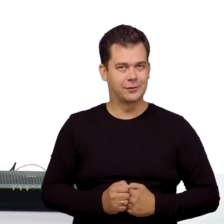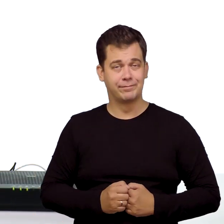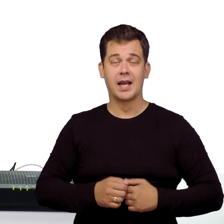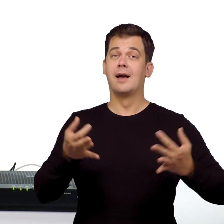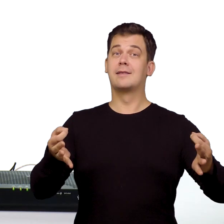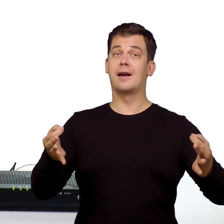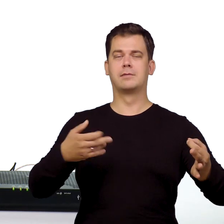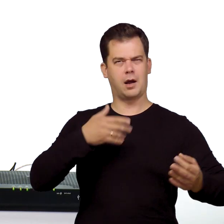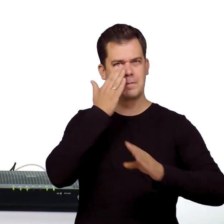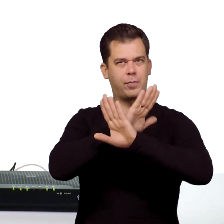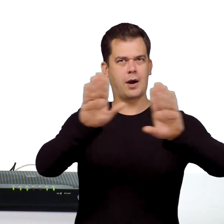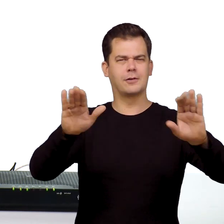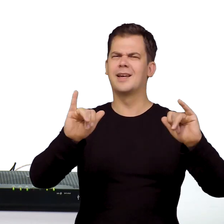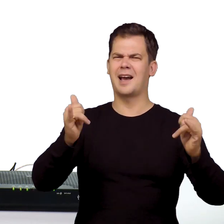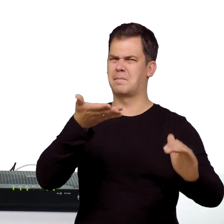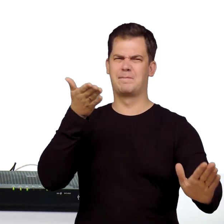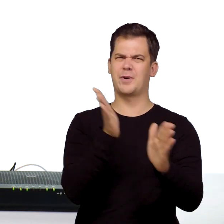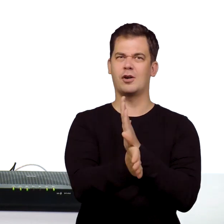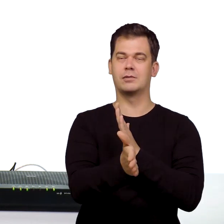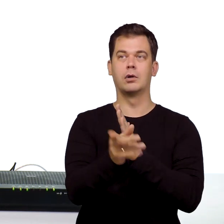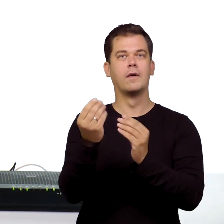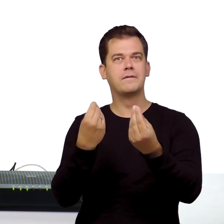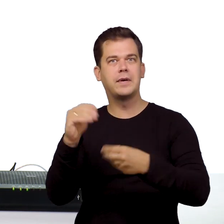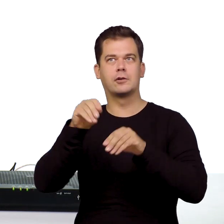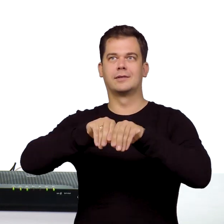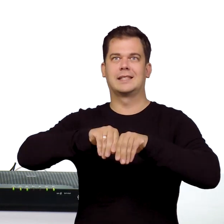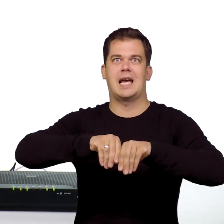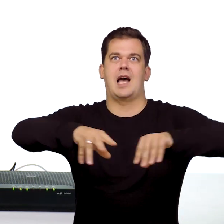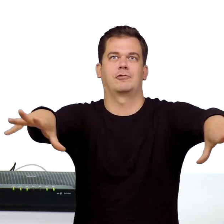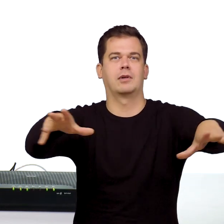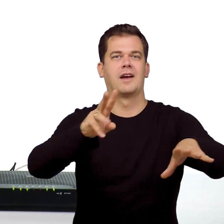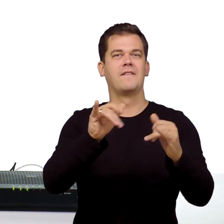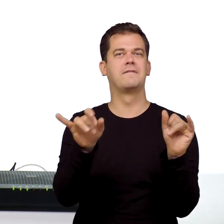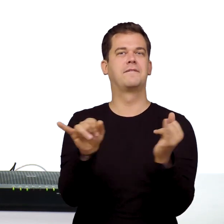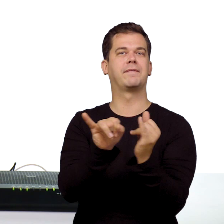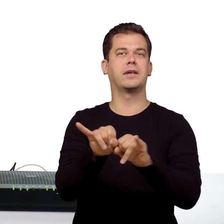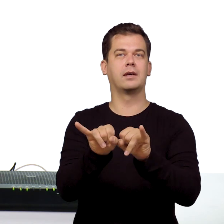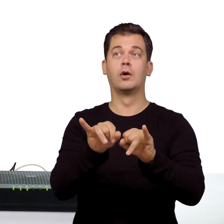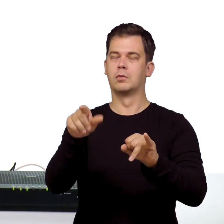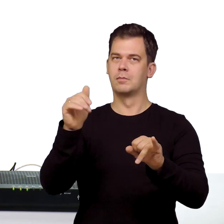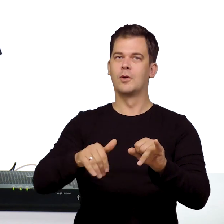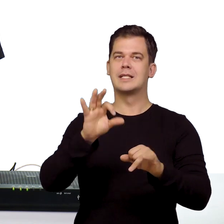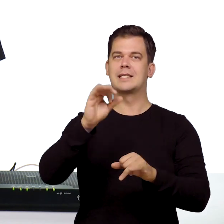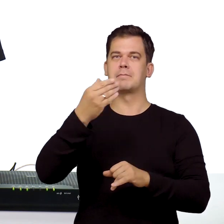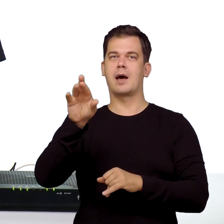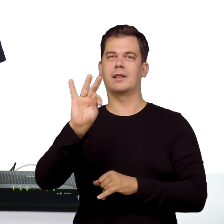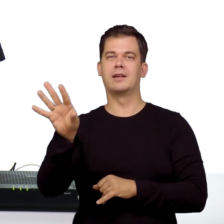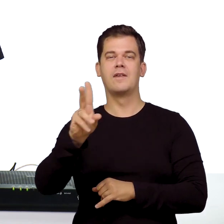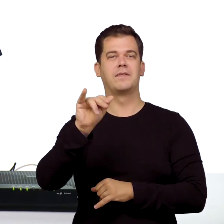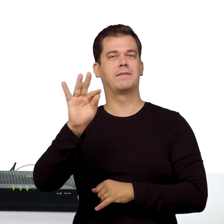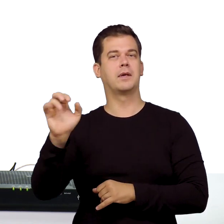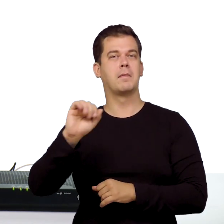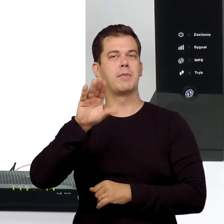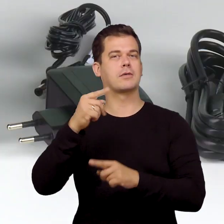Cześć! W tym odcinku pokażę, jak w prosty sposób zwiększyć zasięg domowej sieci Wi-Fi przy pomocy urządzenia Smart Wi-Fi